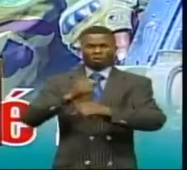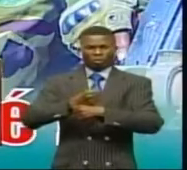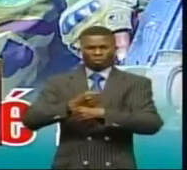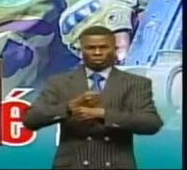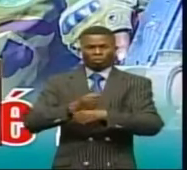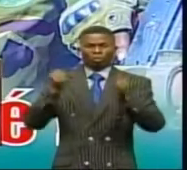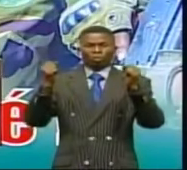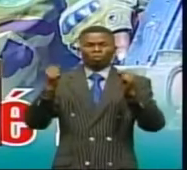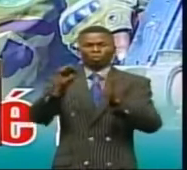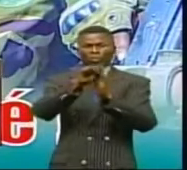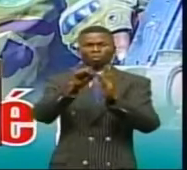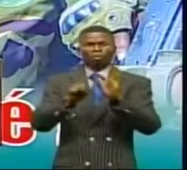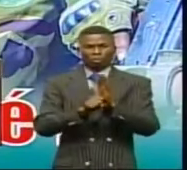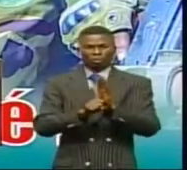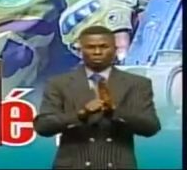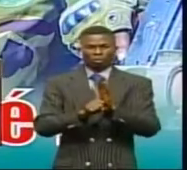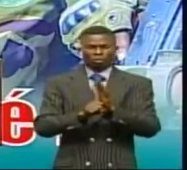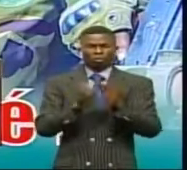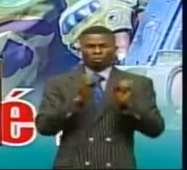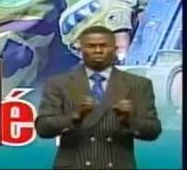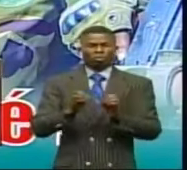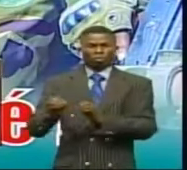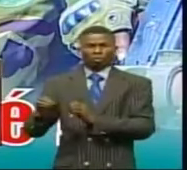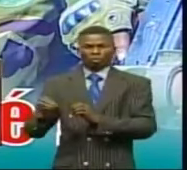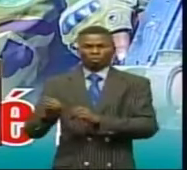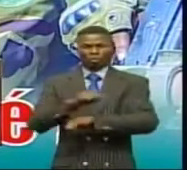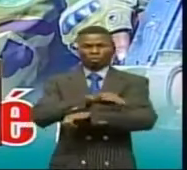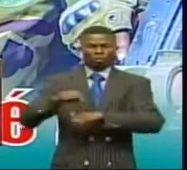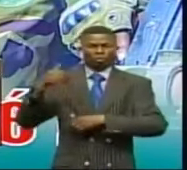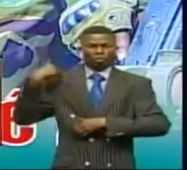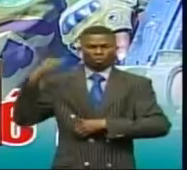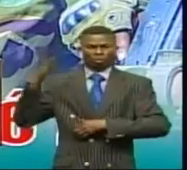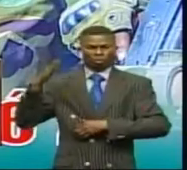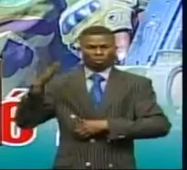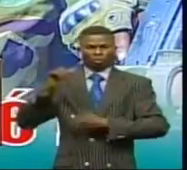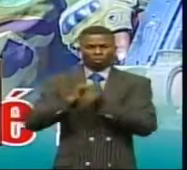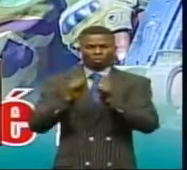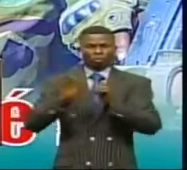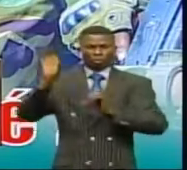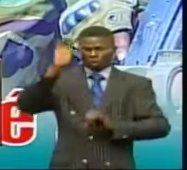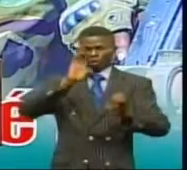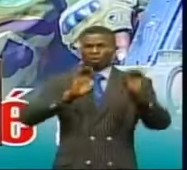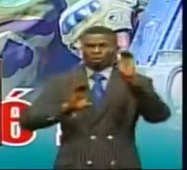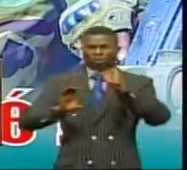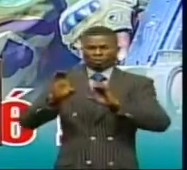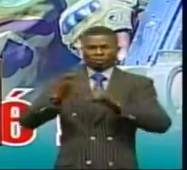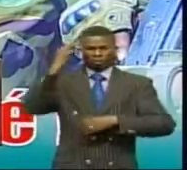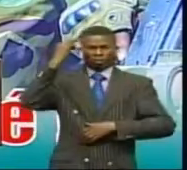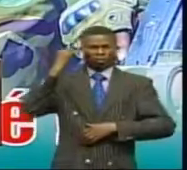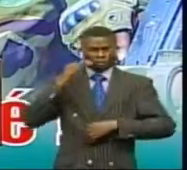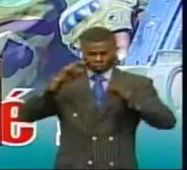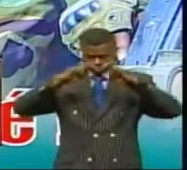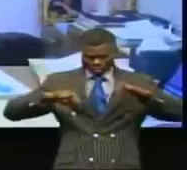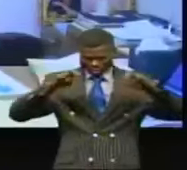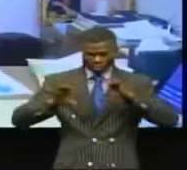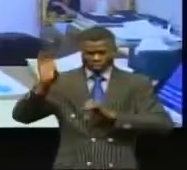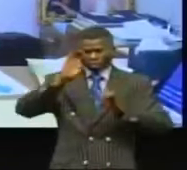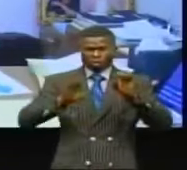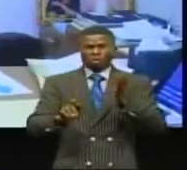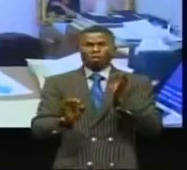statut d'une organisation d'un établissement public à caractère scientifique. Le ministre de la Recherche scientifique et